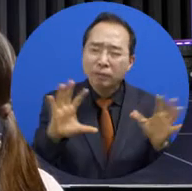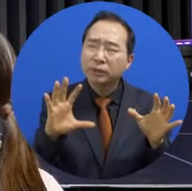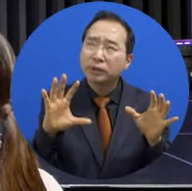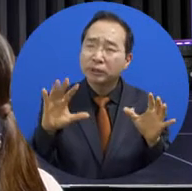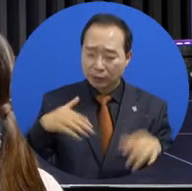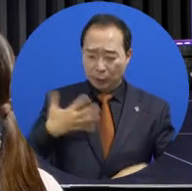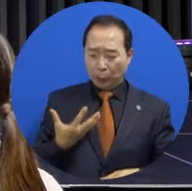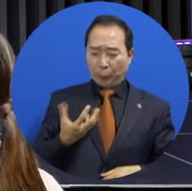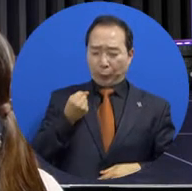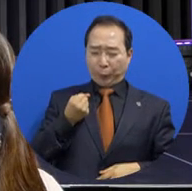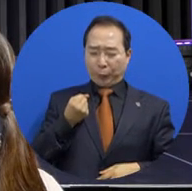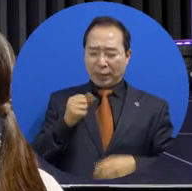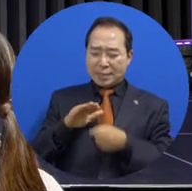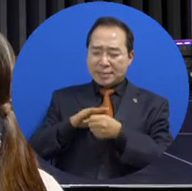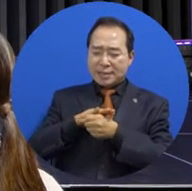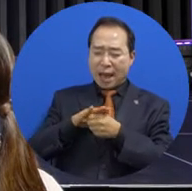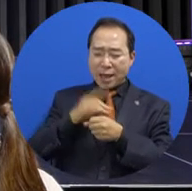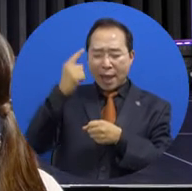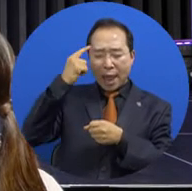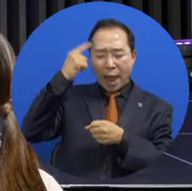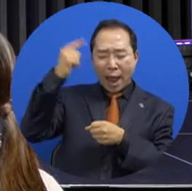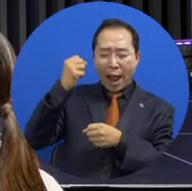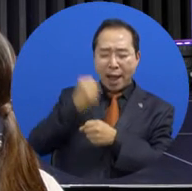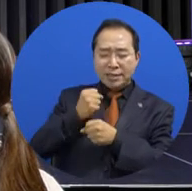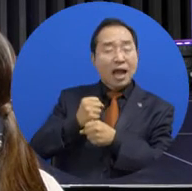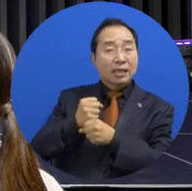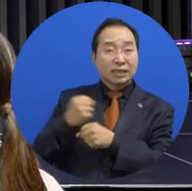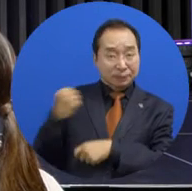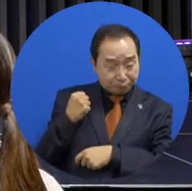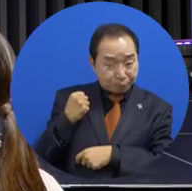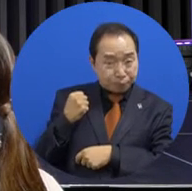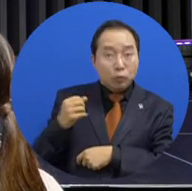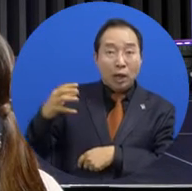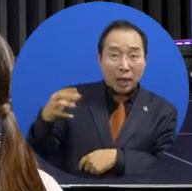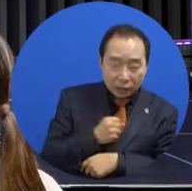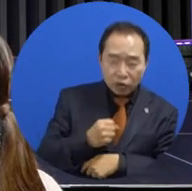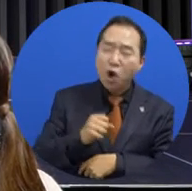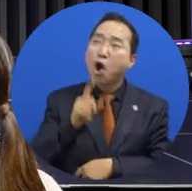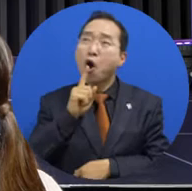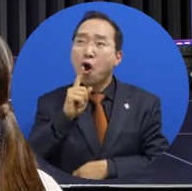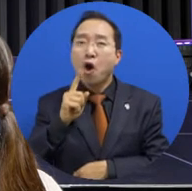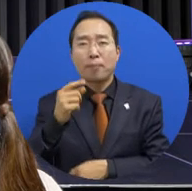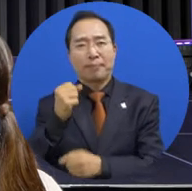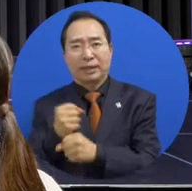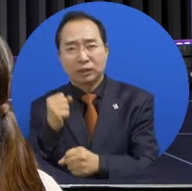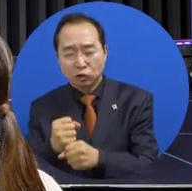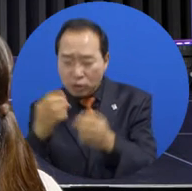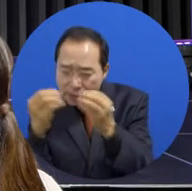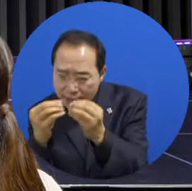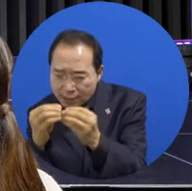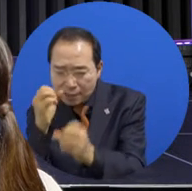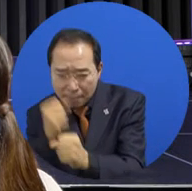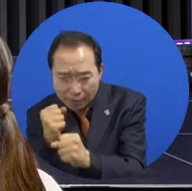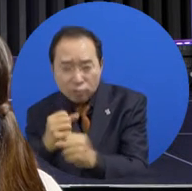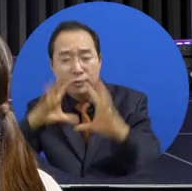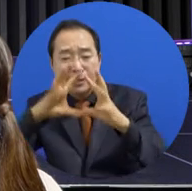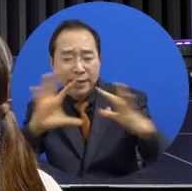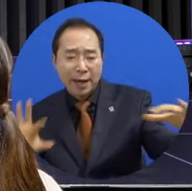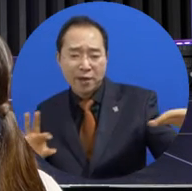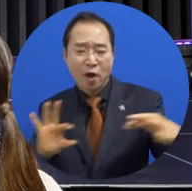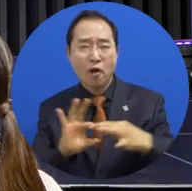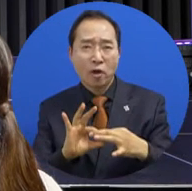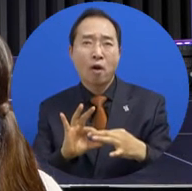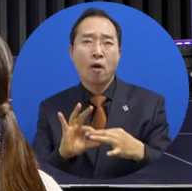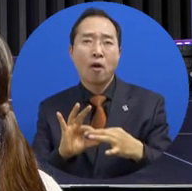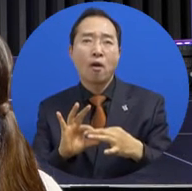이 원초적인 에로스를 어떤 이 언어를 창조하고 글을 창조하고 그래서